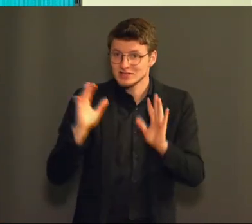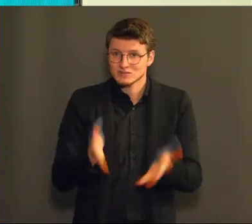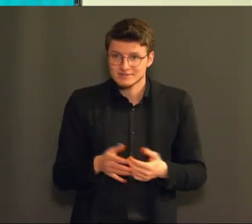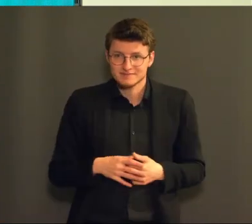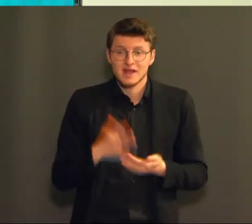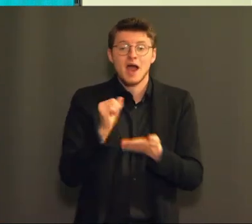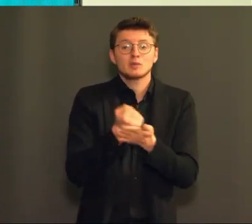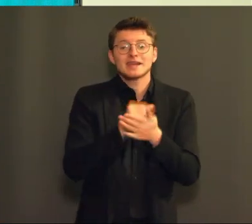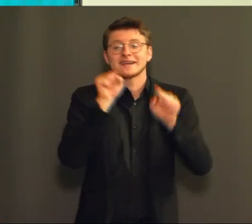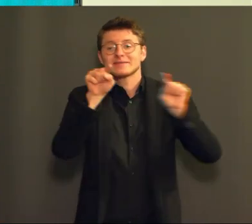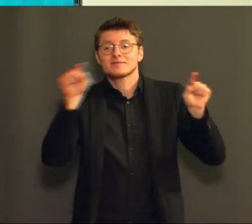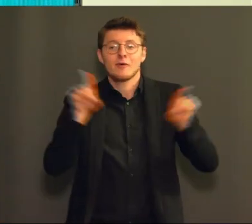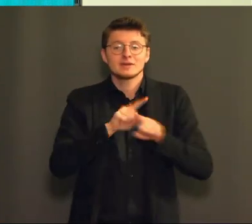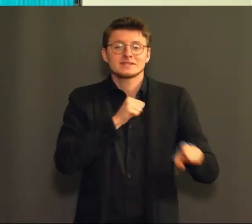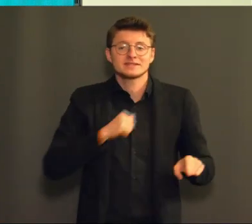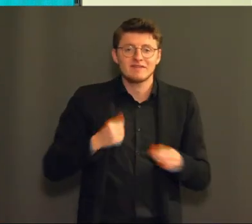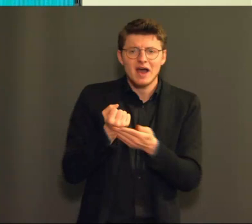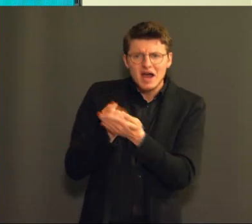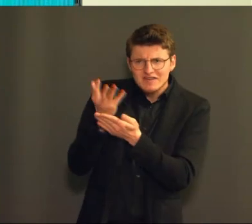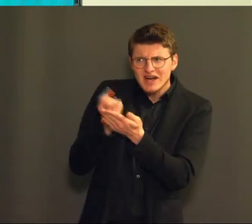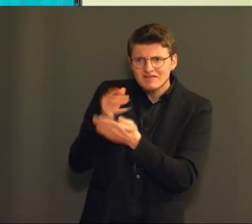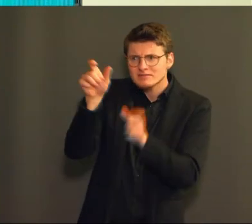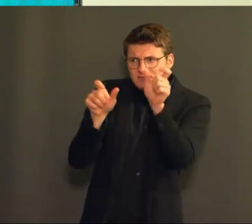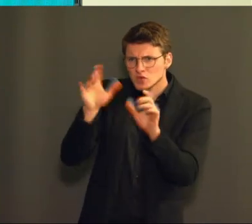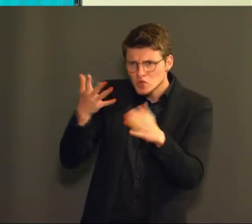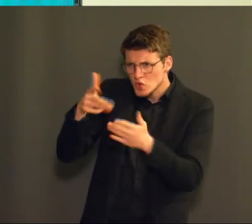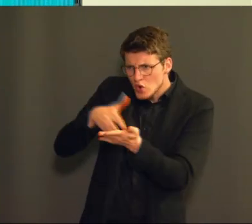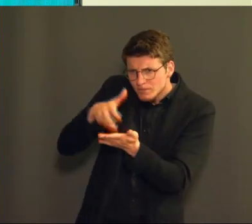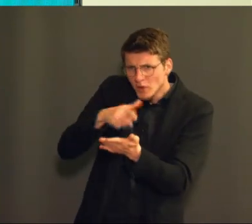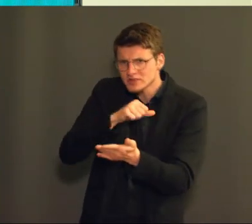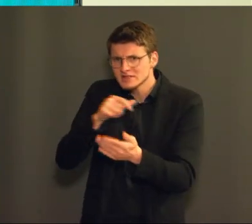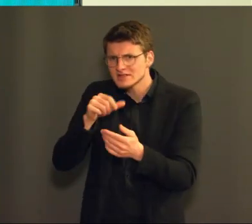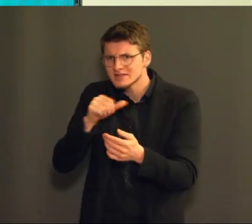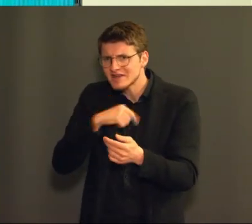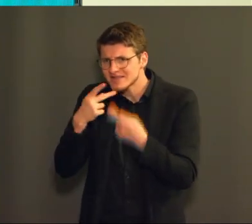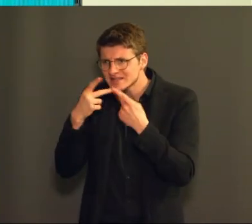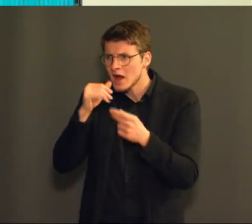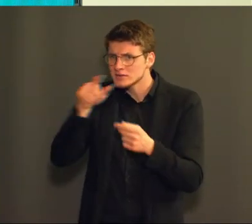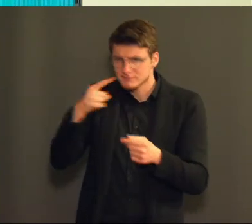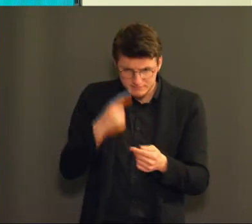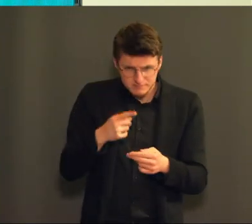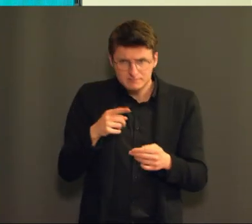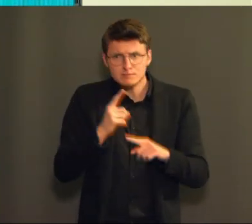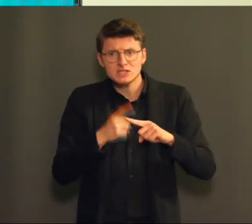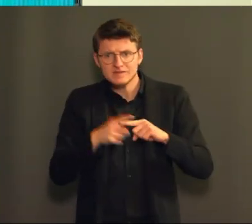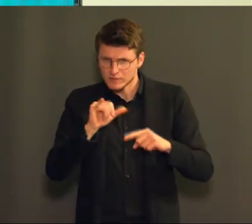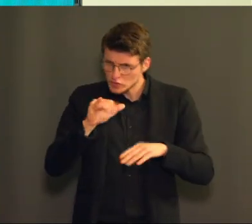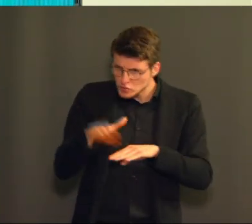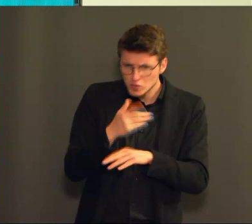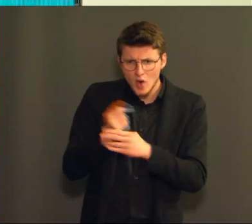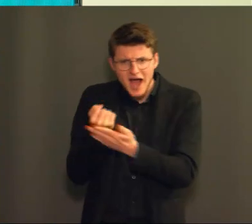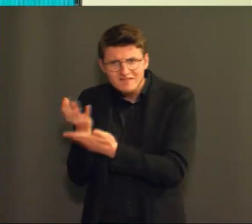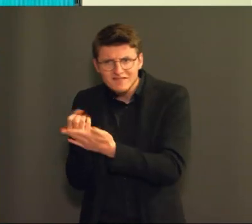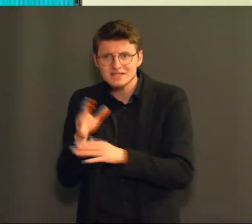daarbij advies over goed gebruik en wat te doen in geval van een positieve test. Vandaag gaan we dieper in